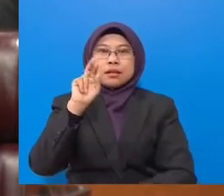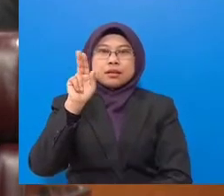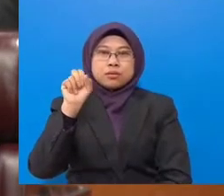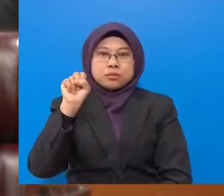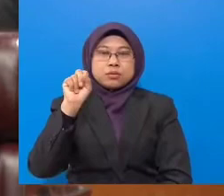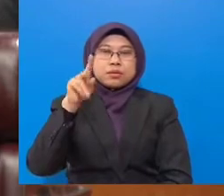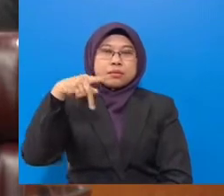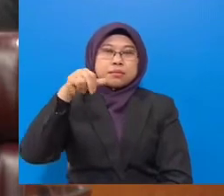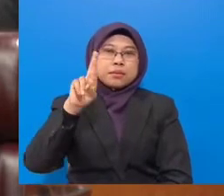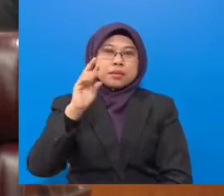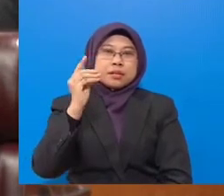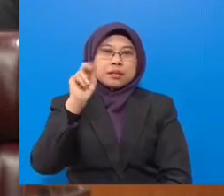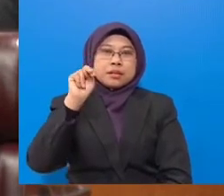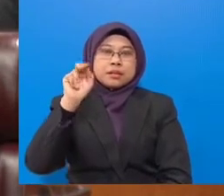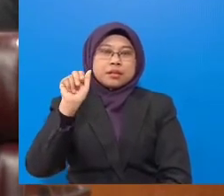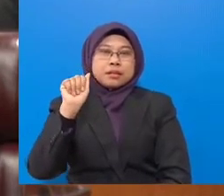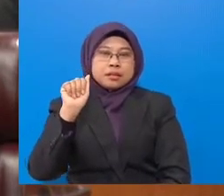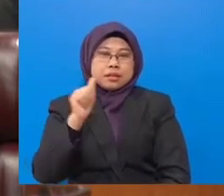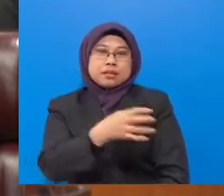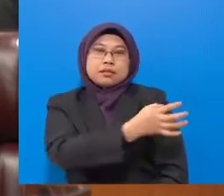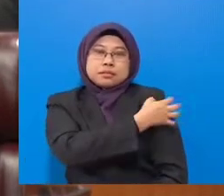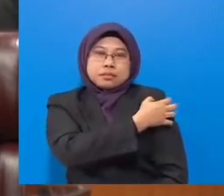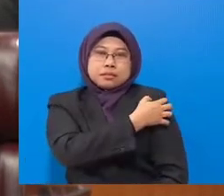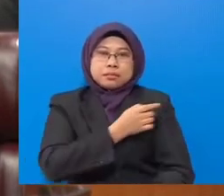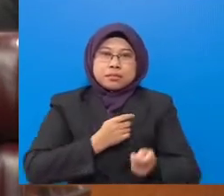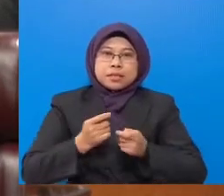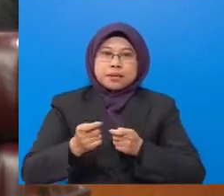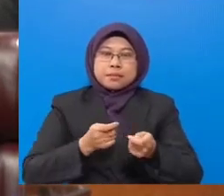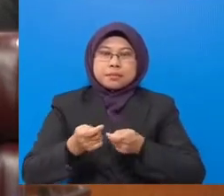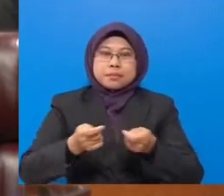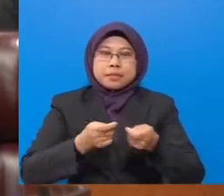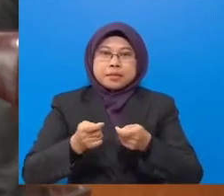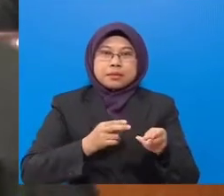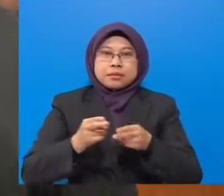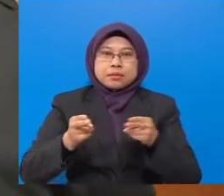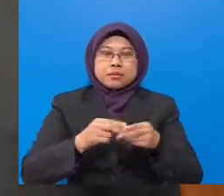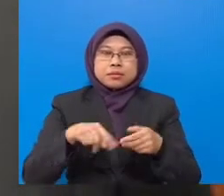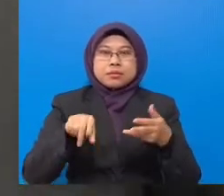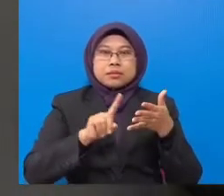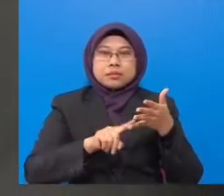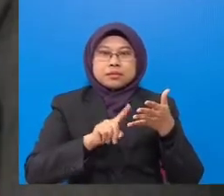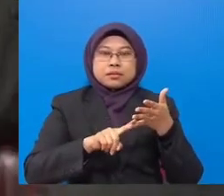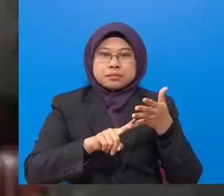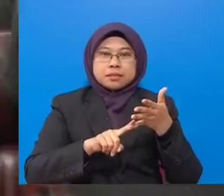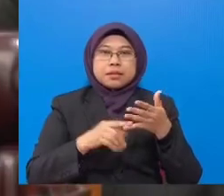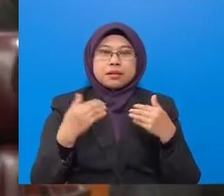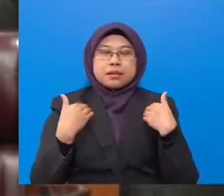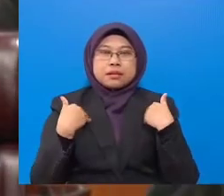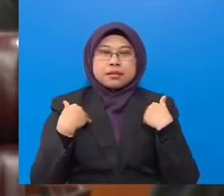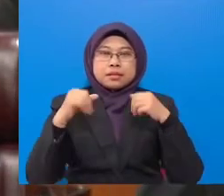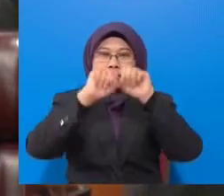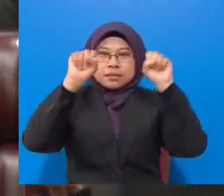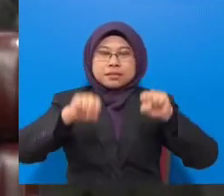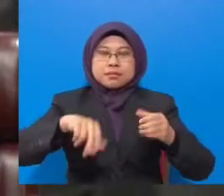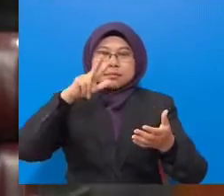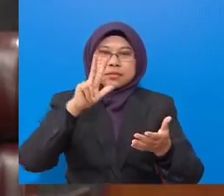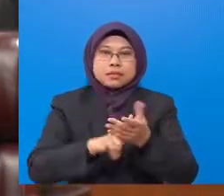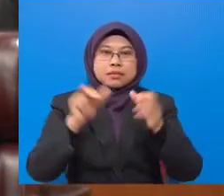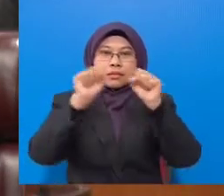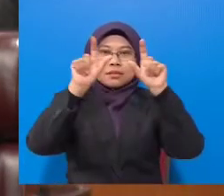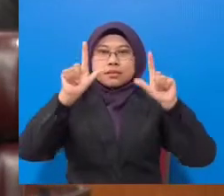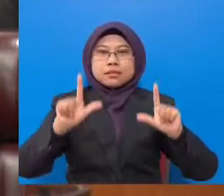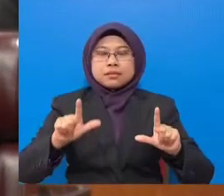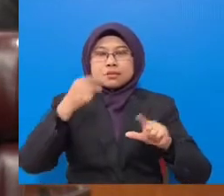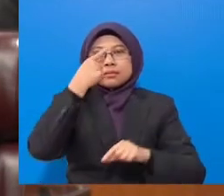yang keempat memperkasakan tak diurus tahfiz tahfiz dan yang kelima mewujudkan sistem pengikir Affan dan